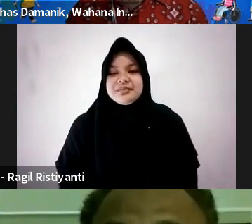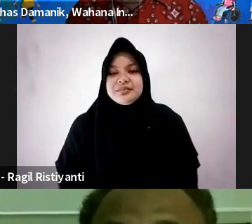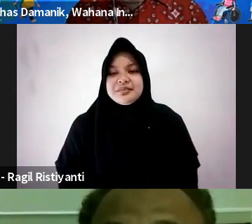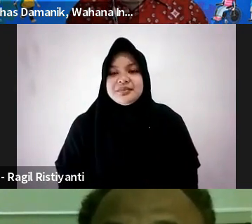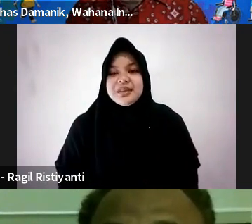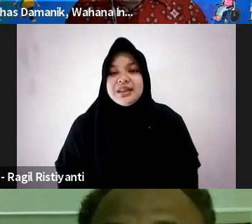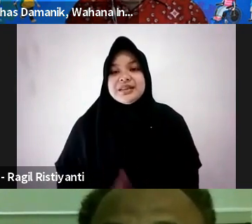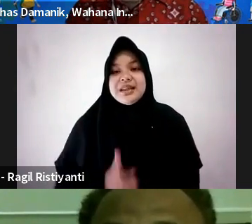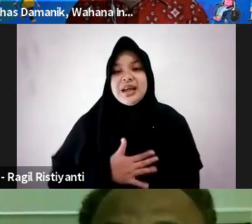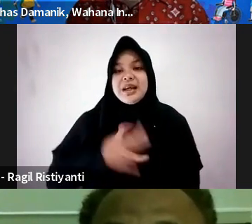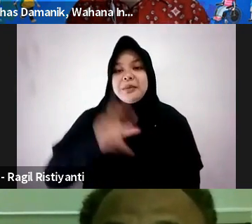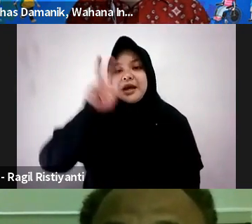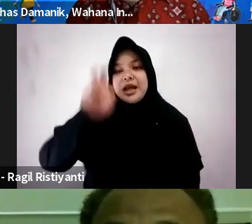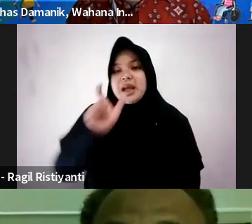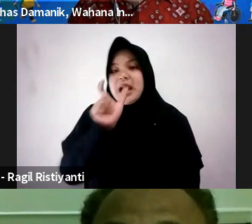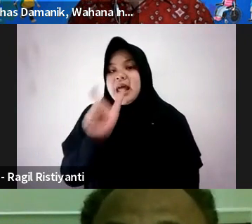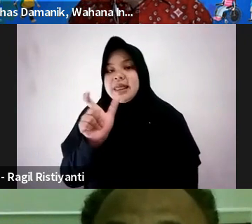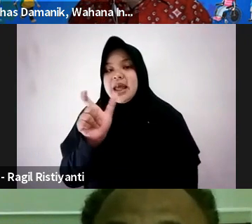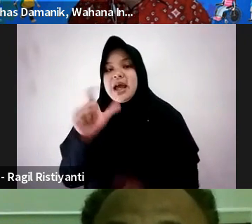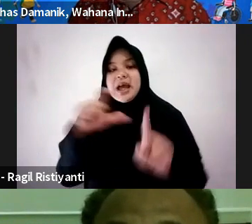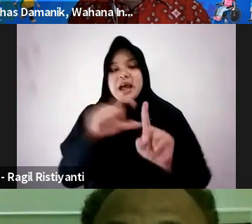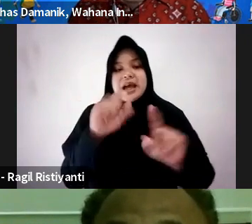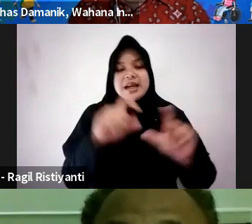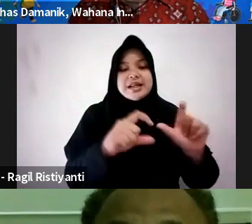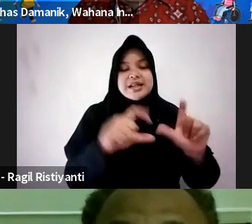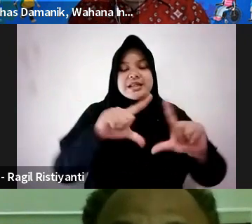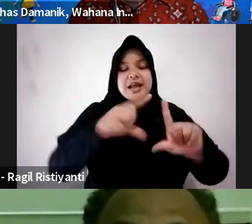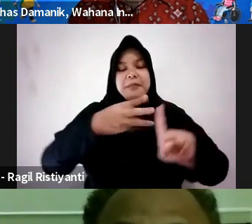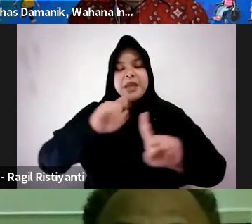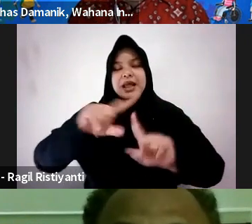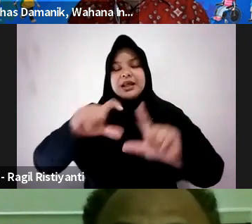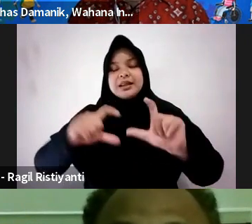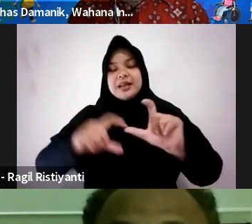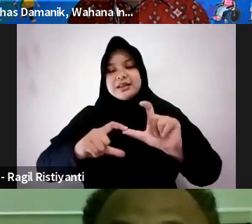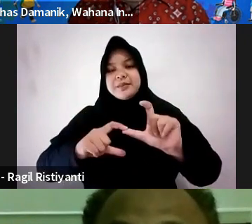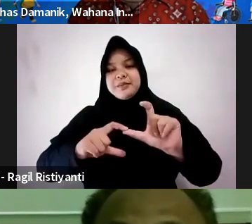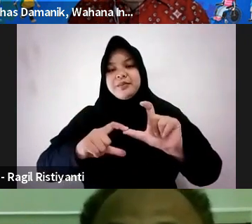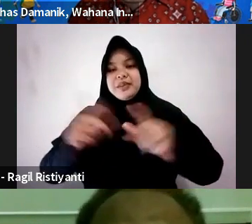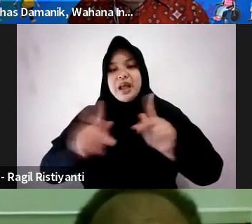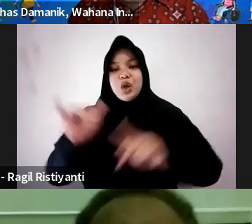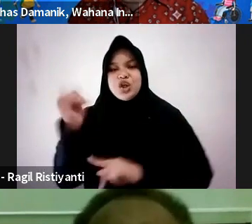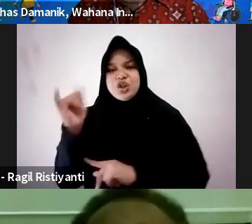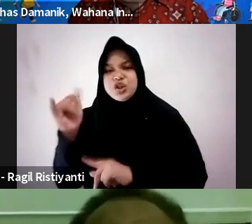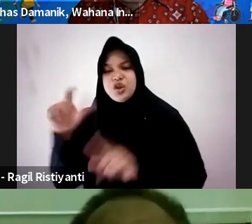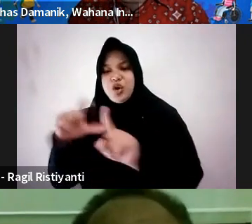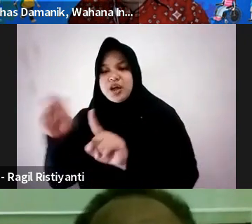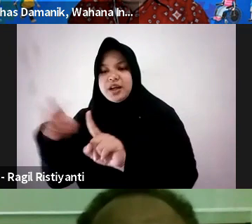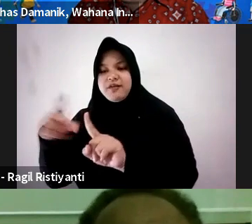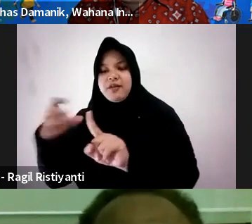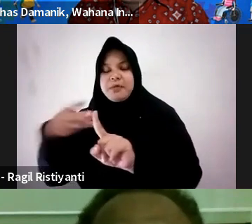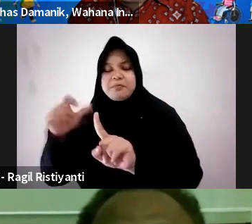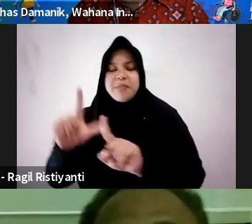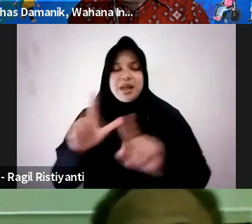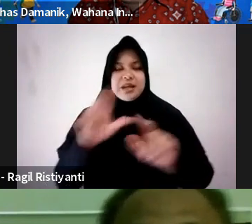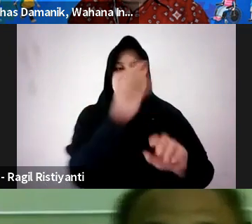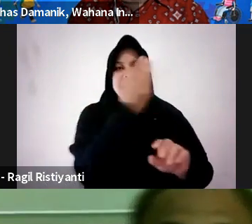kalimat disabilitas di sini itu selalu nih apa namanya kayak selalu Kalo dijogja difabel kalau di Jakarta